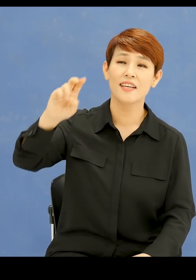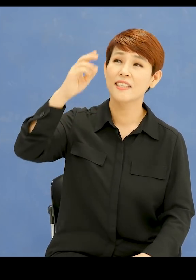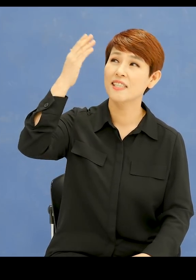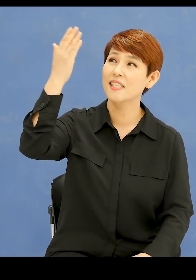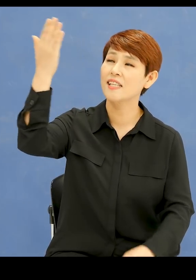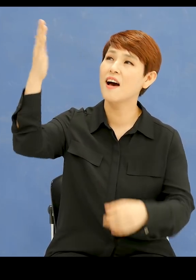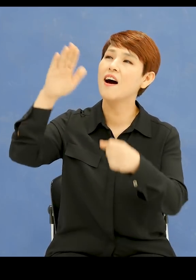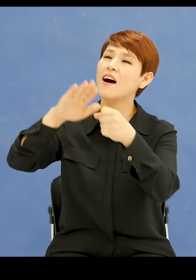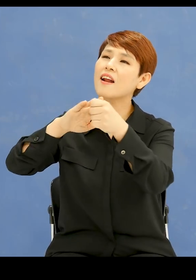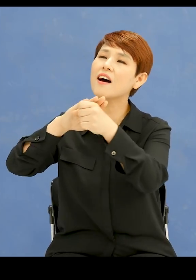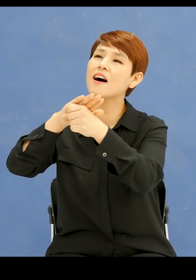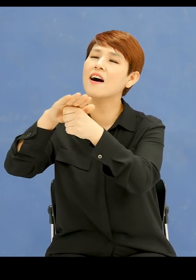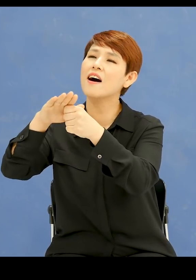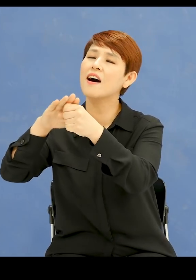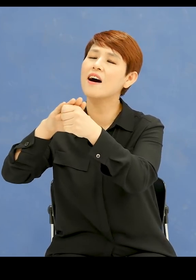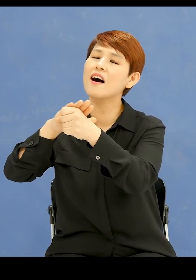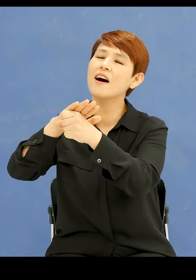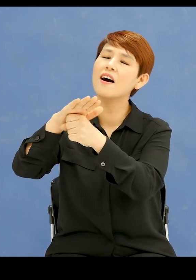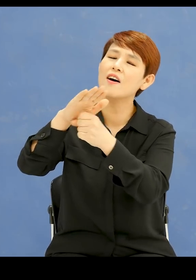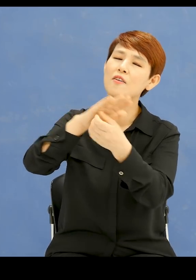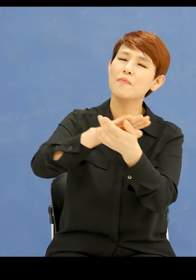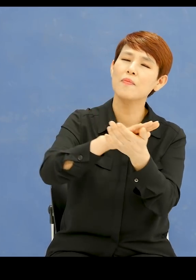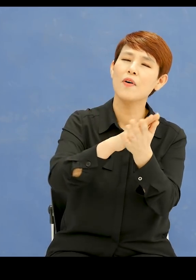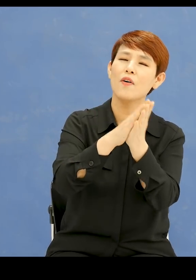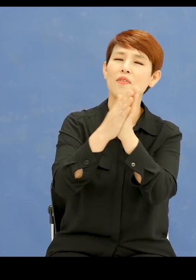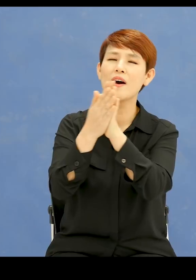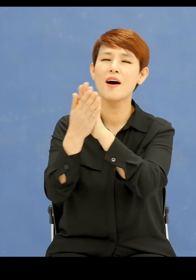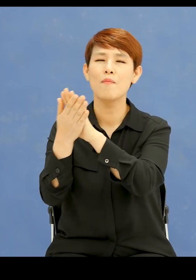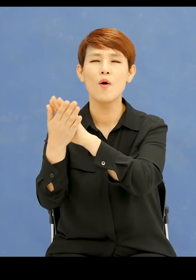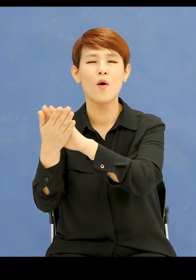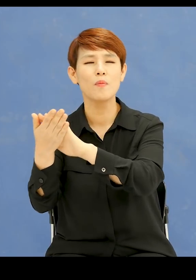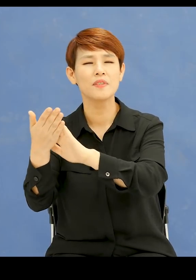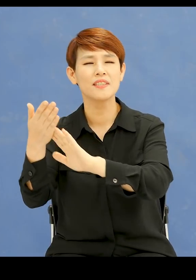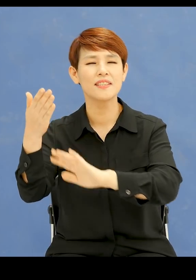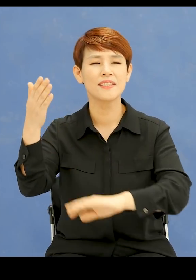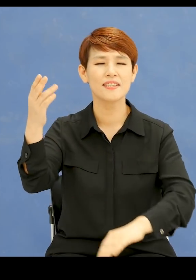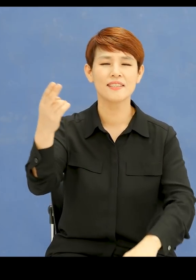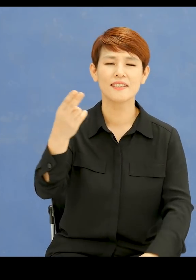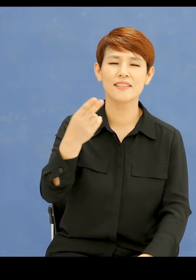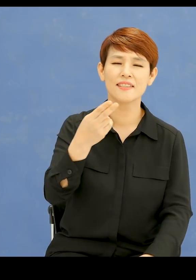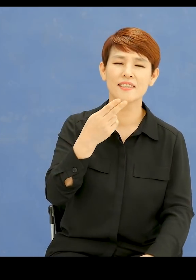노래해, 그 사랑